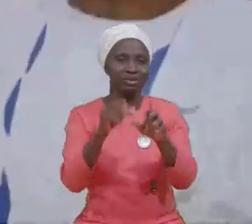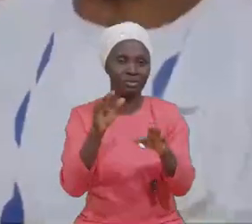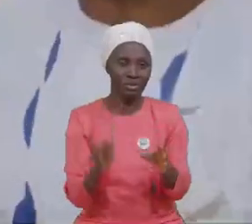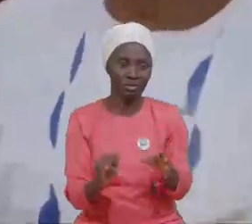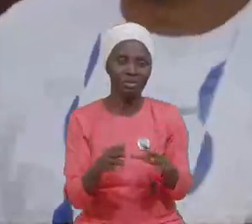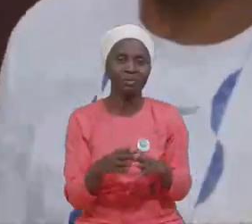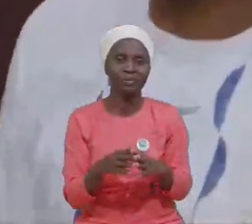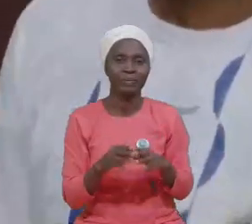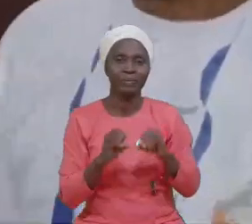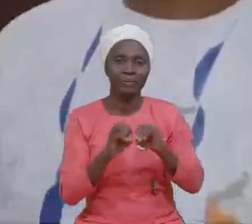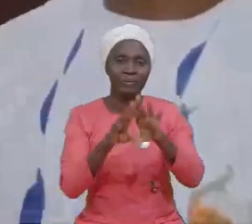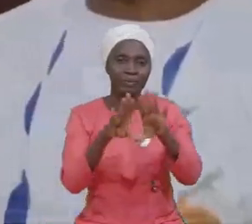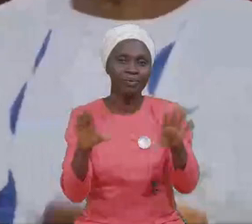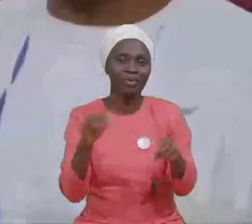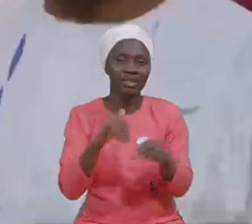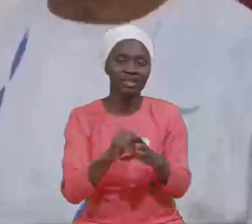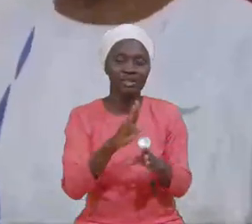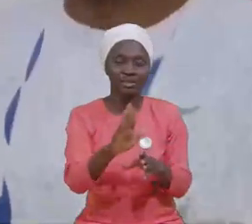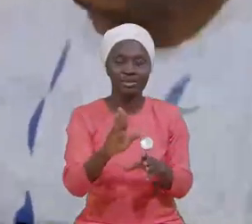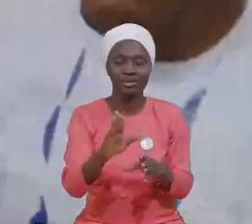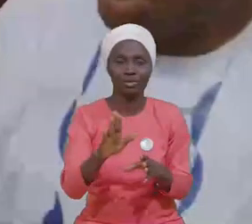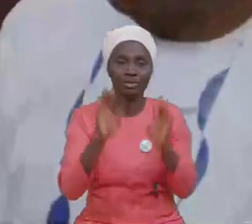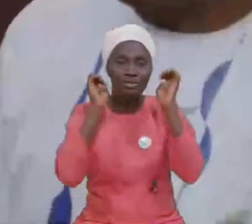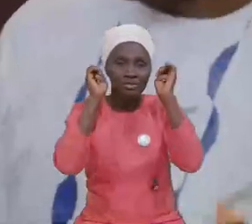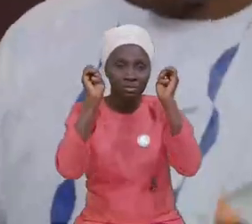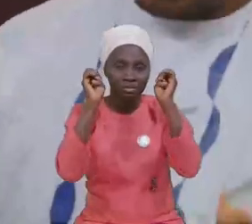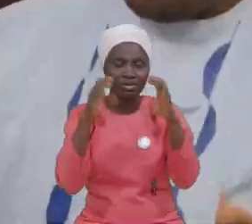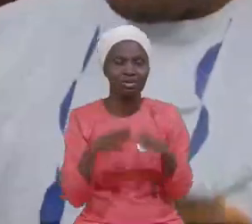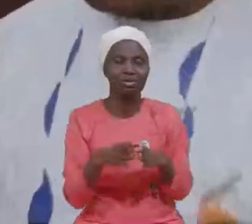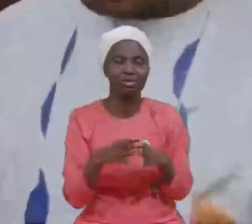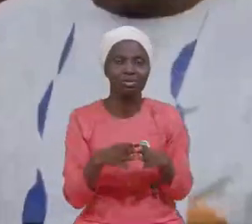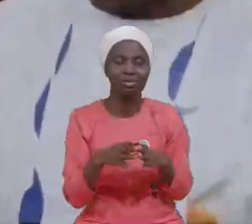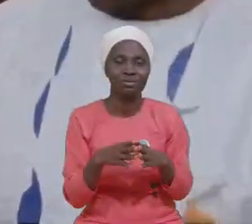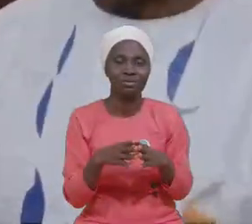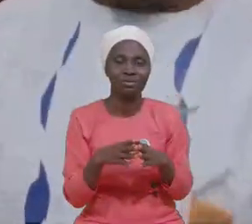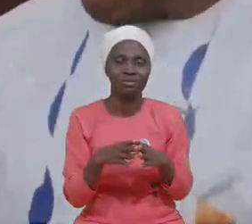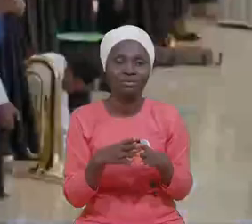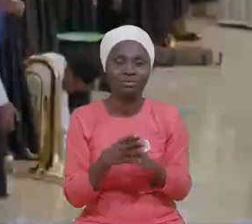continuellement. Brille dans ta carrière de façon permanente.